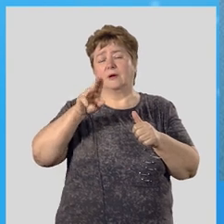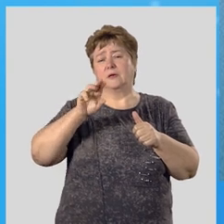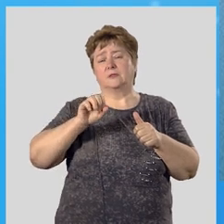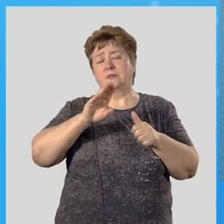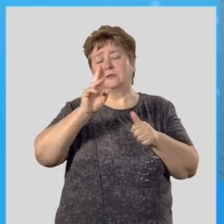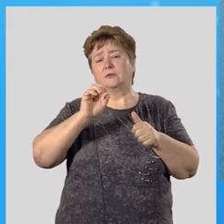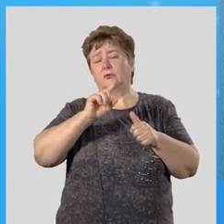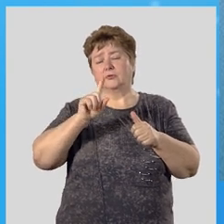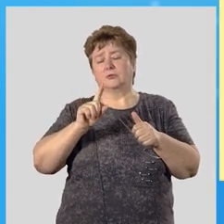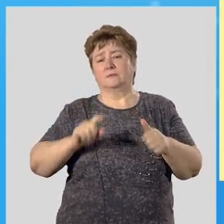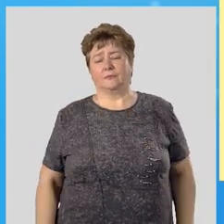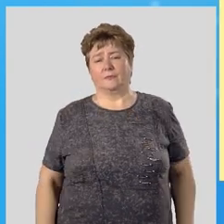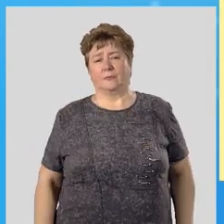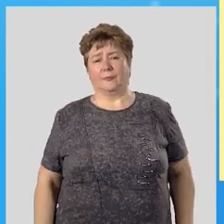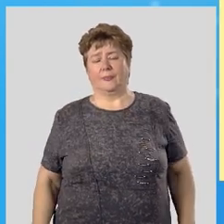фагоцитоз.